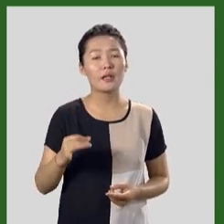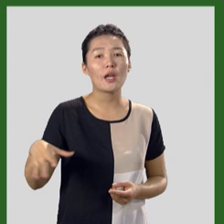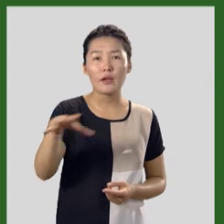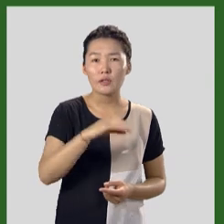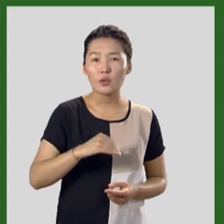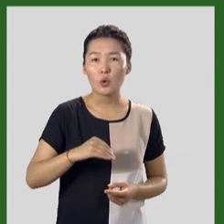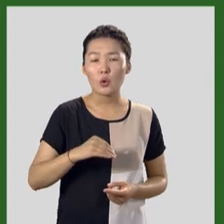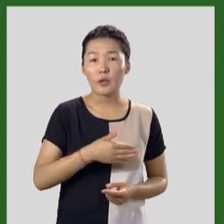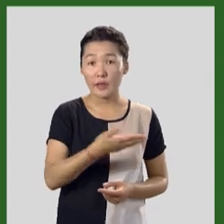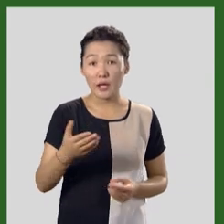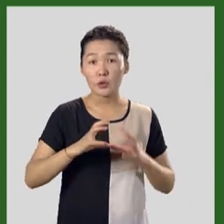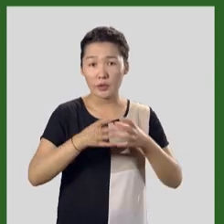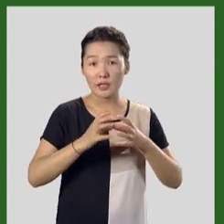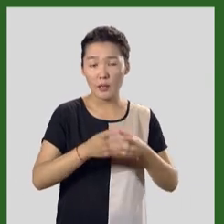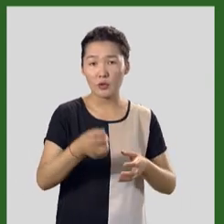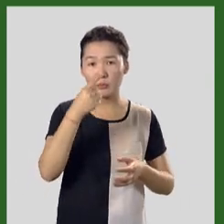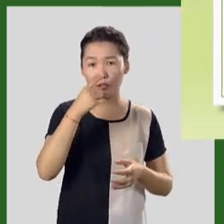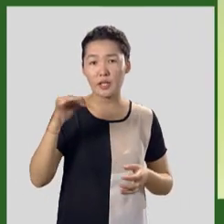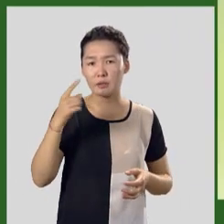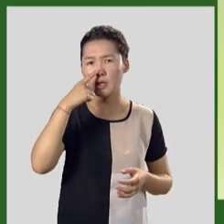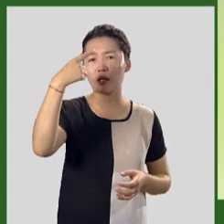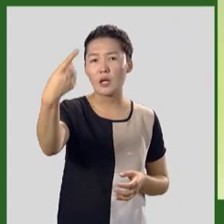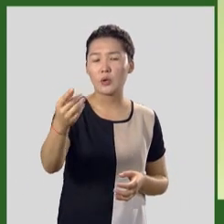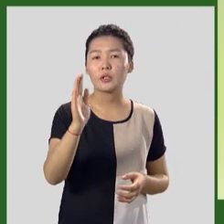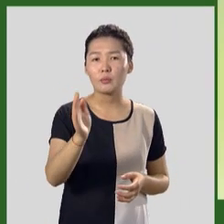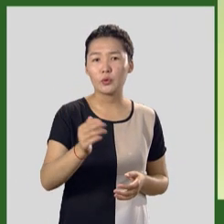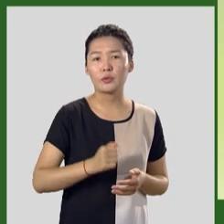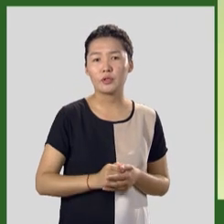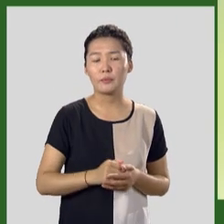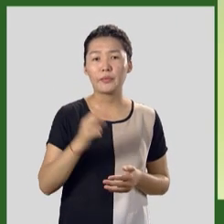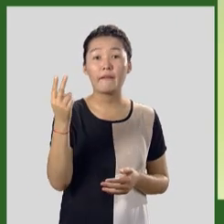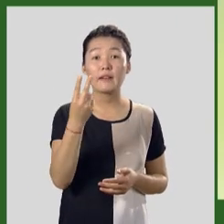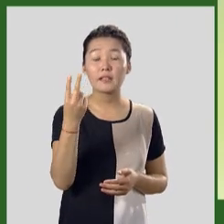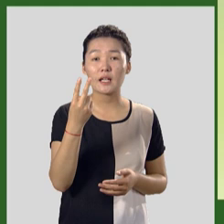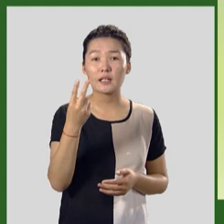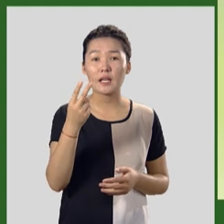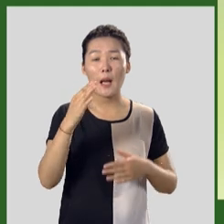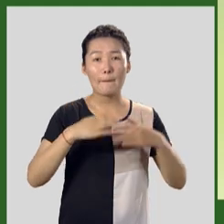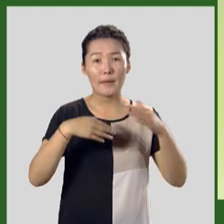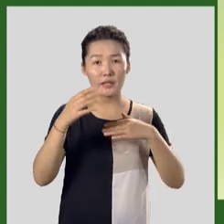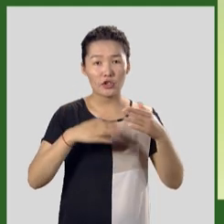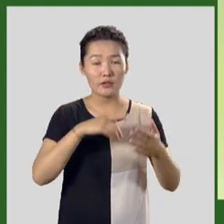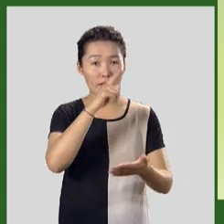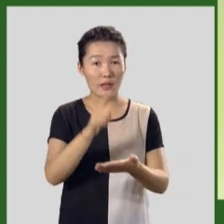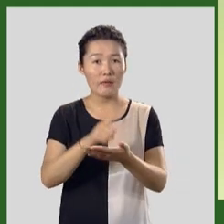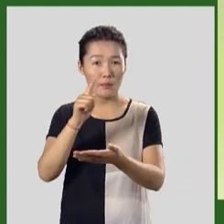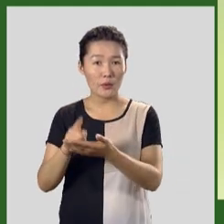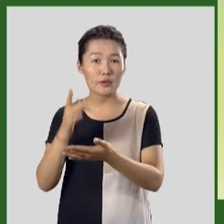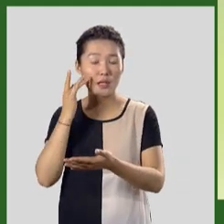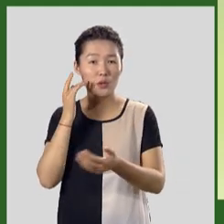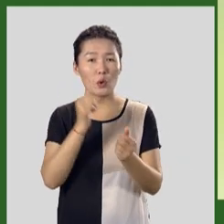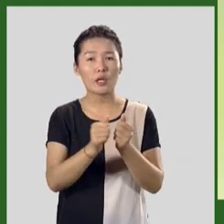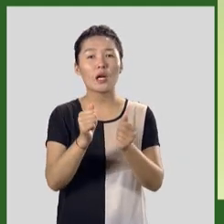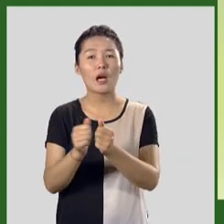в ближайшем и отдаленном будущем? Во-вторых, практические вопросы, которые